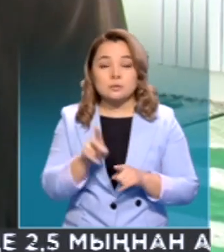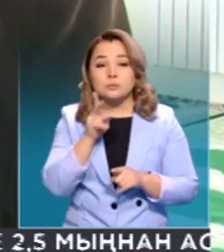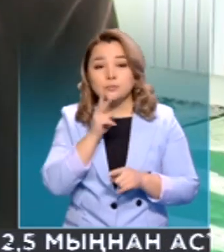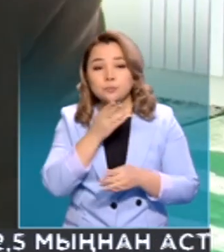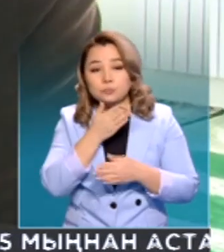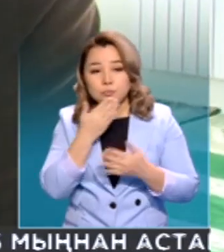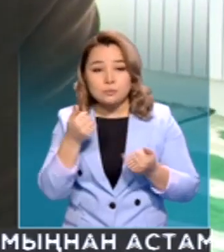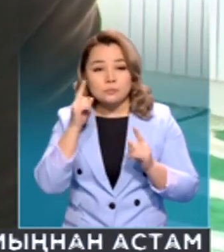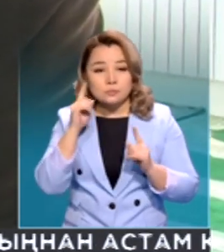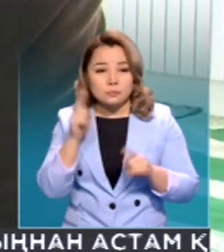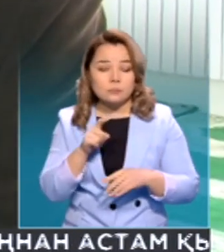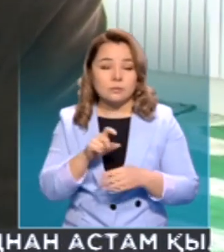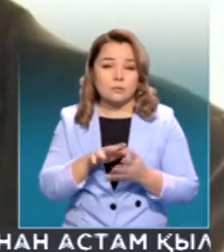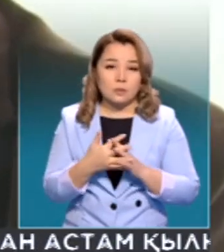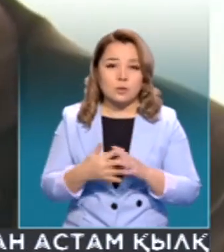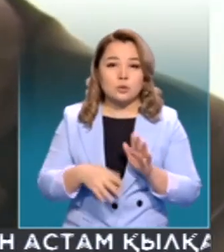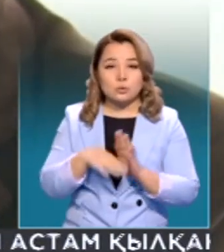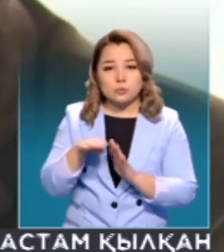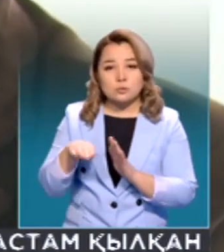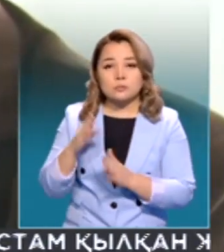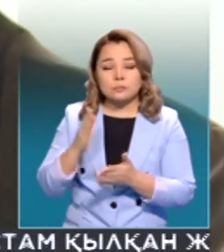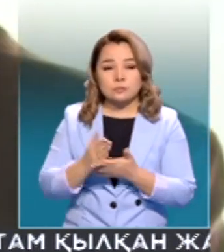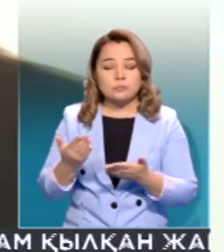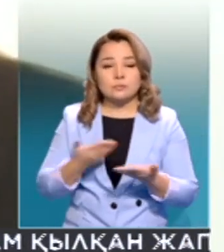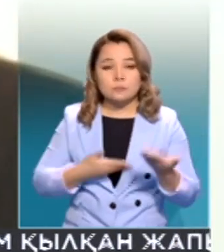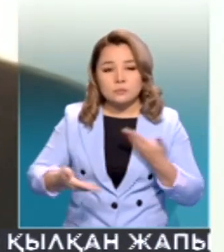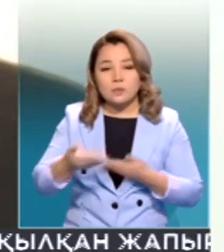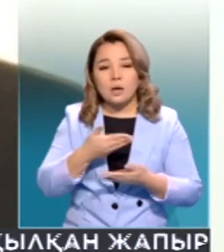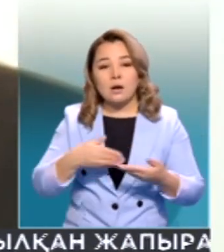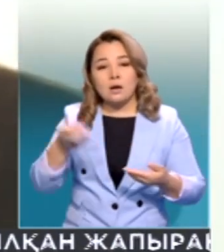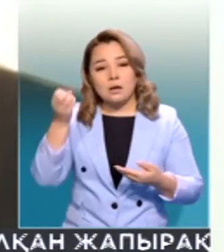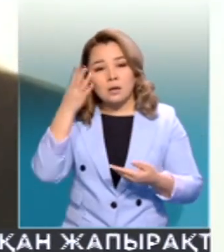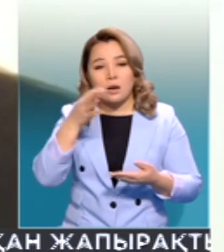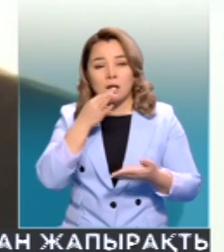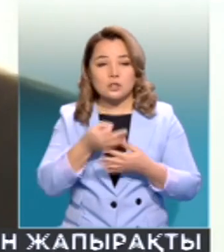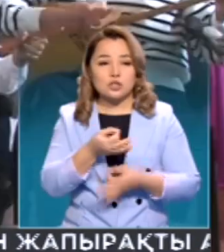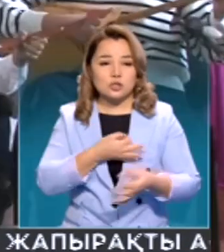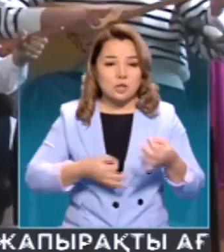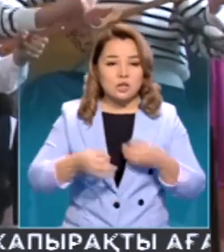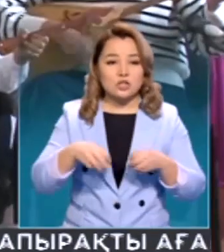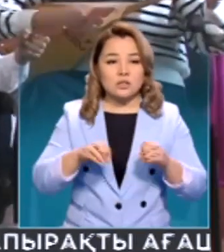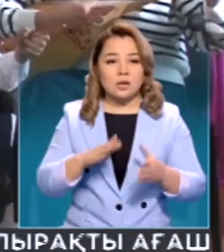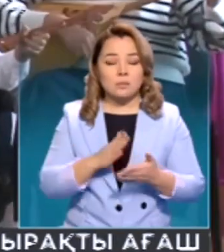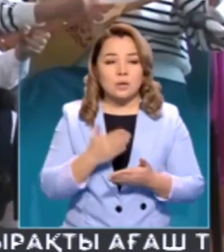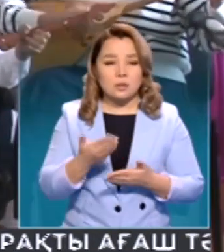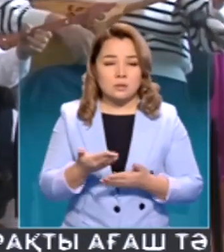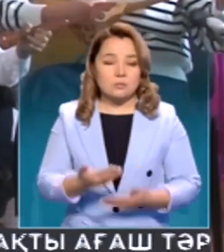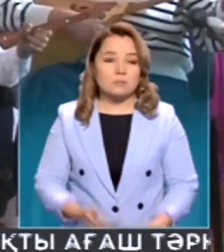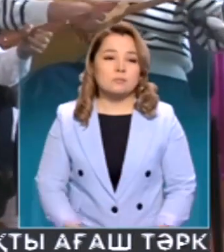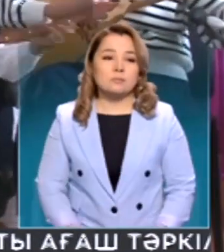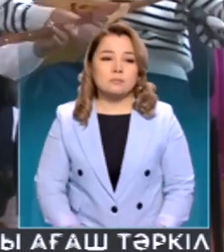кейін ауылымыз оңды. Кеңесіп, ақылдасып шешеміз шаруаның бәрін.